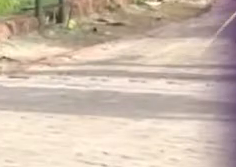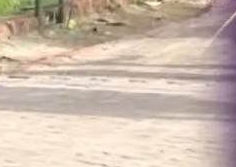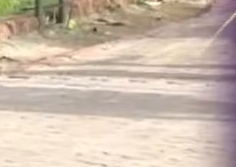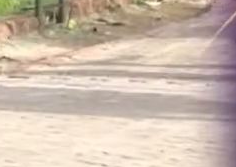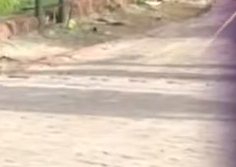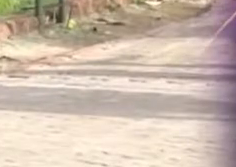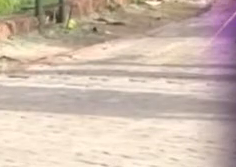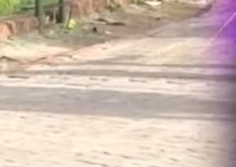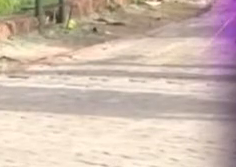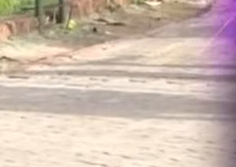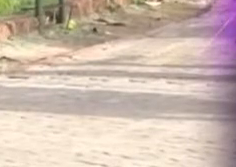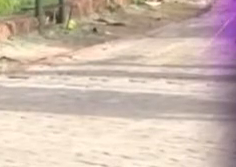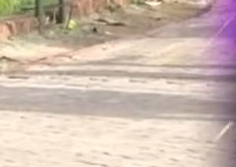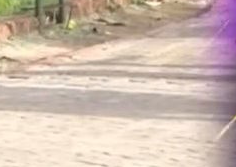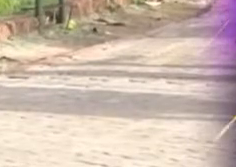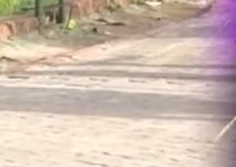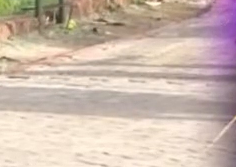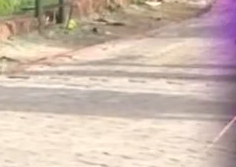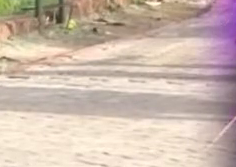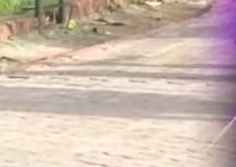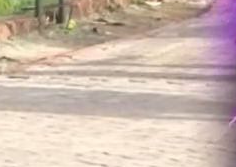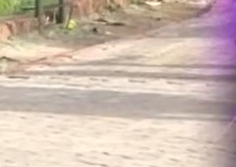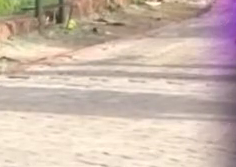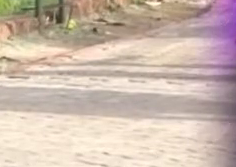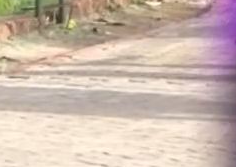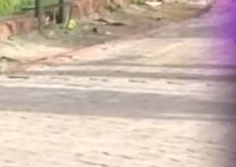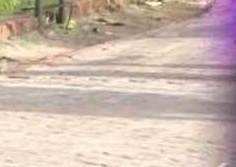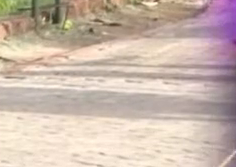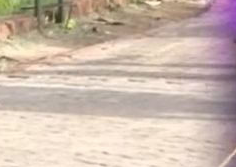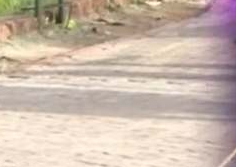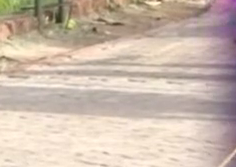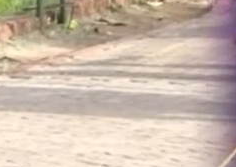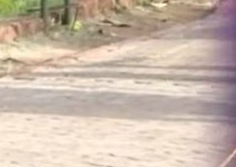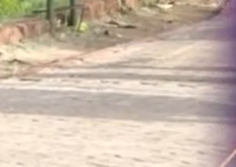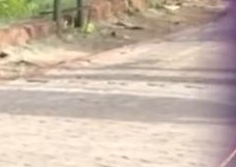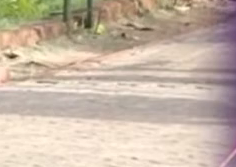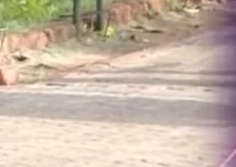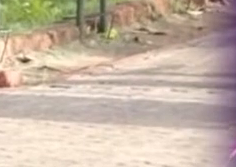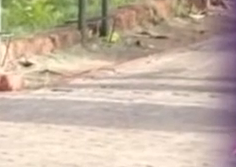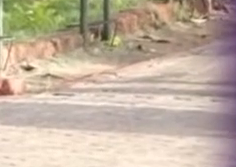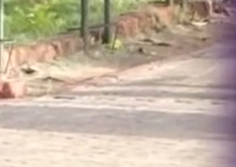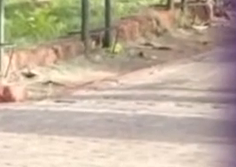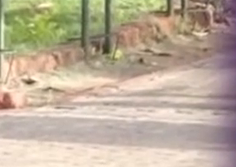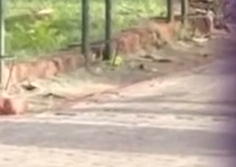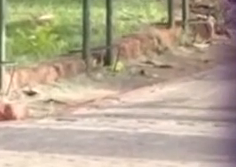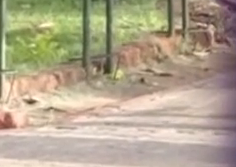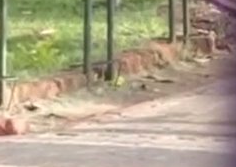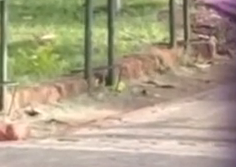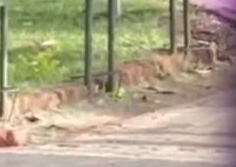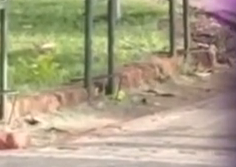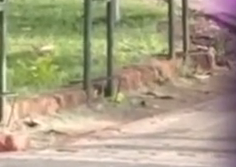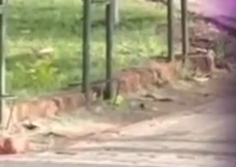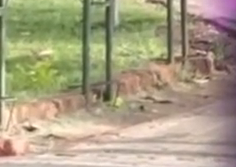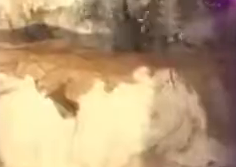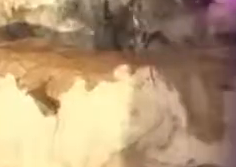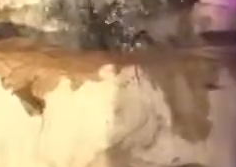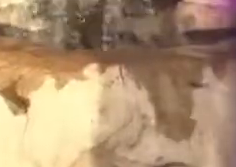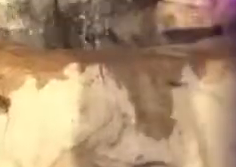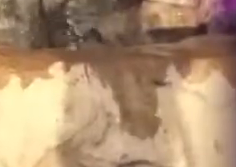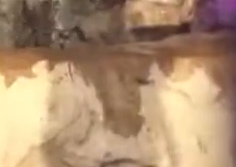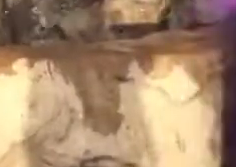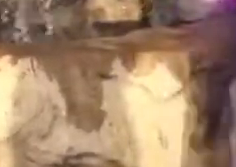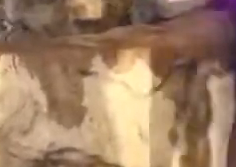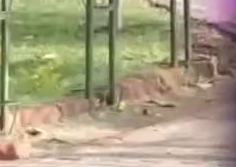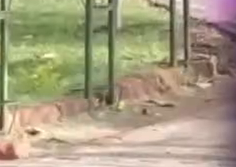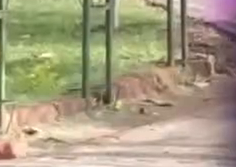Chiva nundu wako, kwatani ya nakwa, Jacqueline Binya, kila wakeli saili na nusu siya mawiyo, nikienda tu dhudhanye,